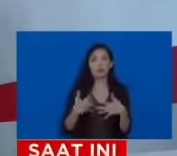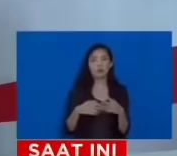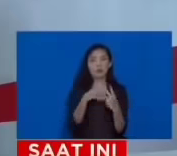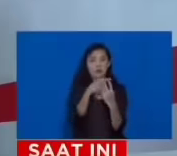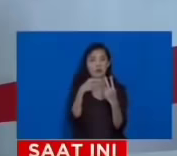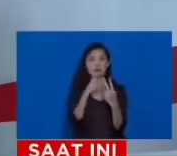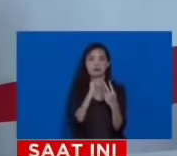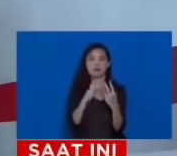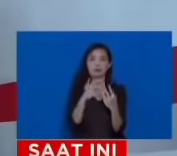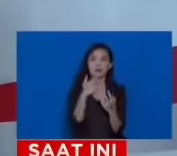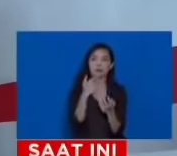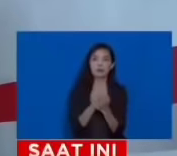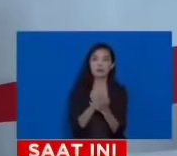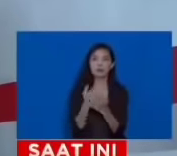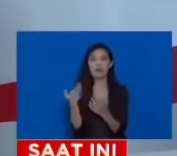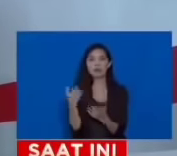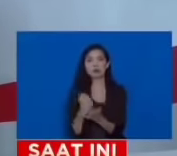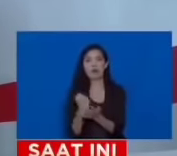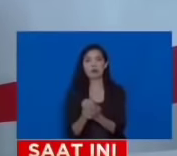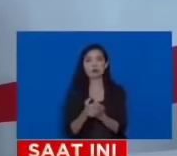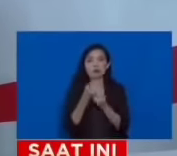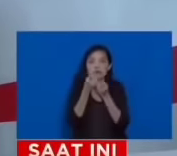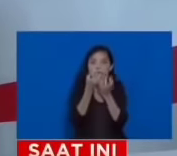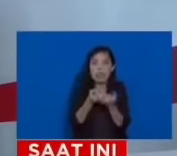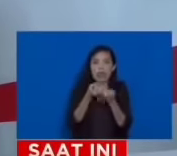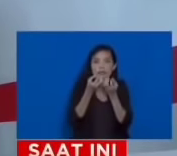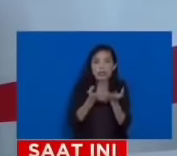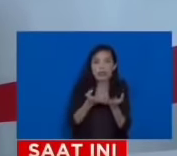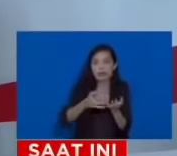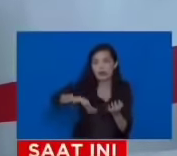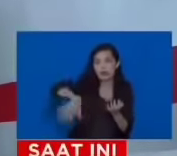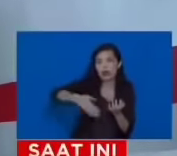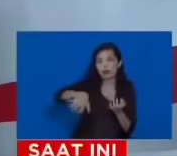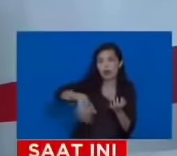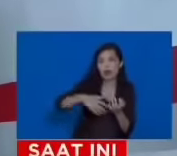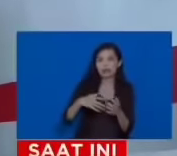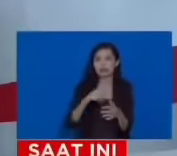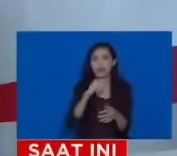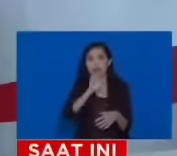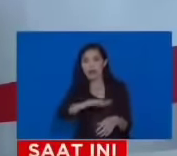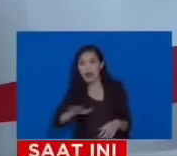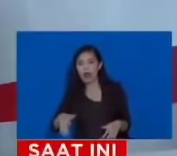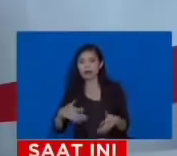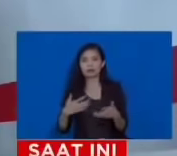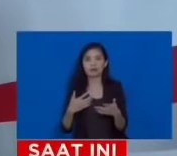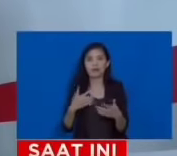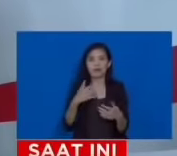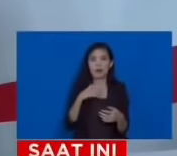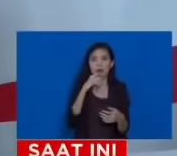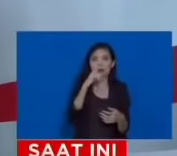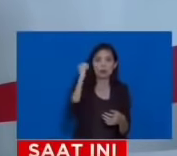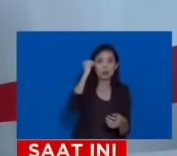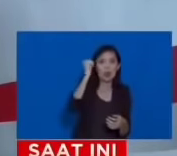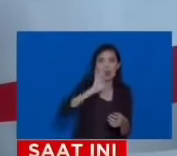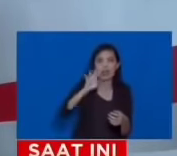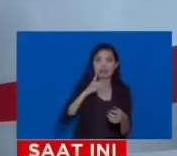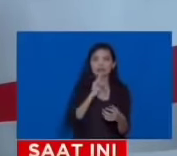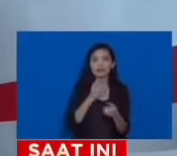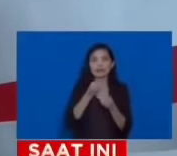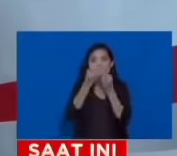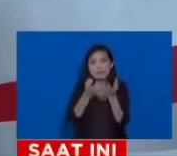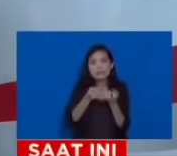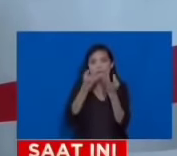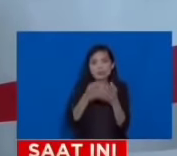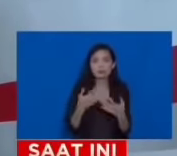mampu memberikan penjelasan yang baik kepada anggota keluarganya. Ini yang paling penting dan untuk itu